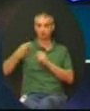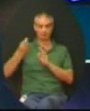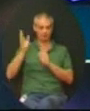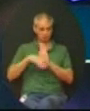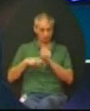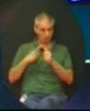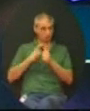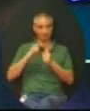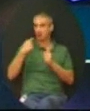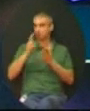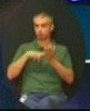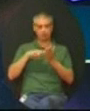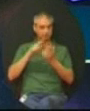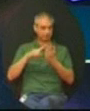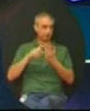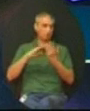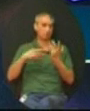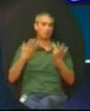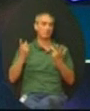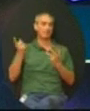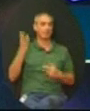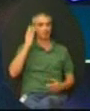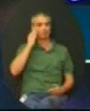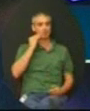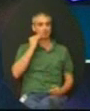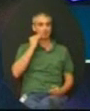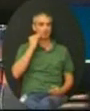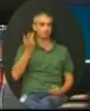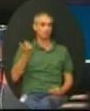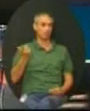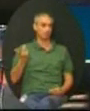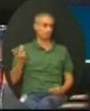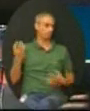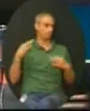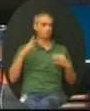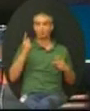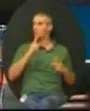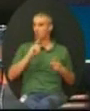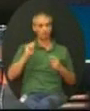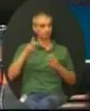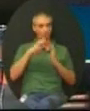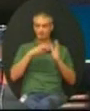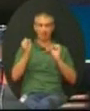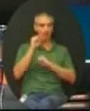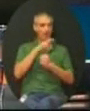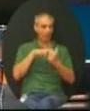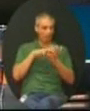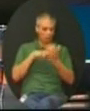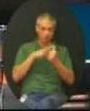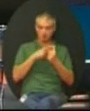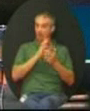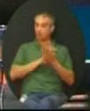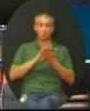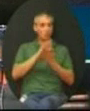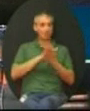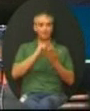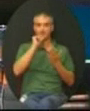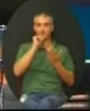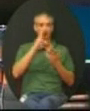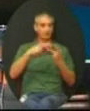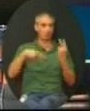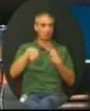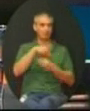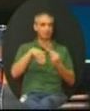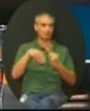פחות, והוא לא משלם מיסים וכולי, ונהנה משמניה. אז זה מה שקורה שם, הם לא משלים לא ארנונה, שום דבר, גם למים שם יש כל